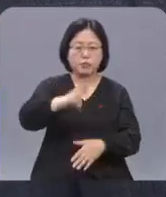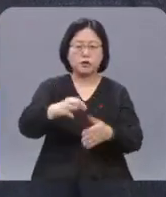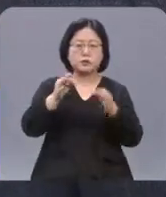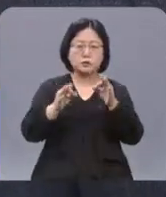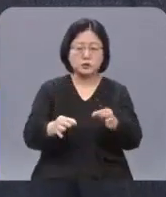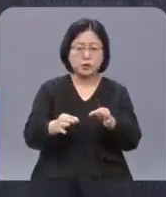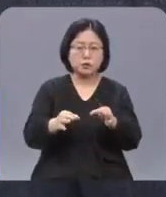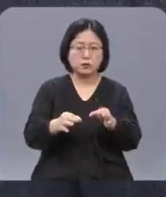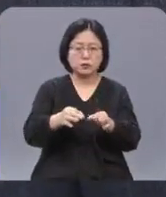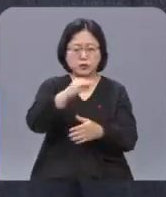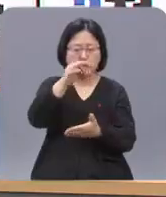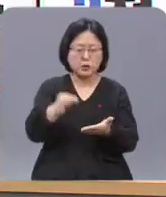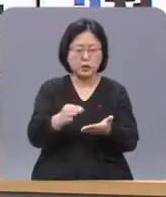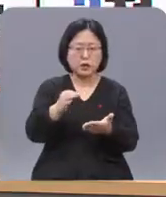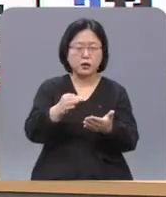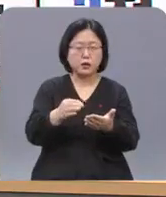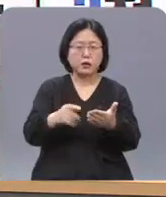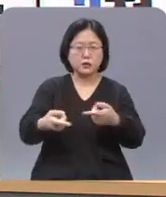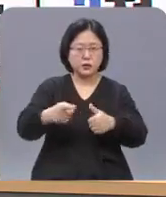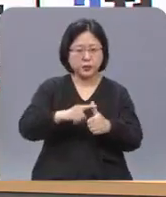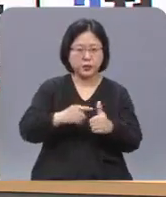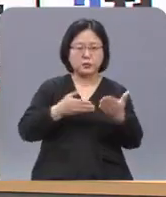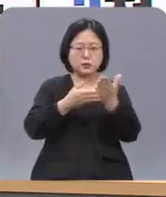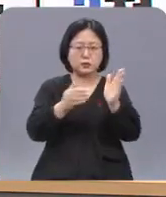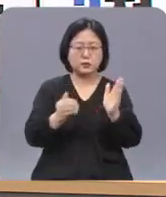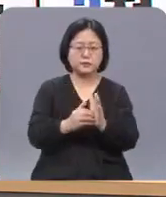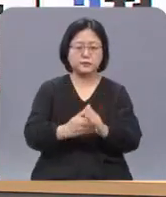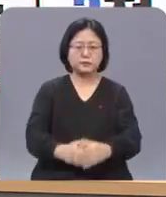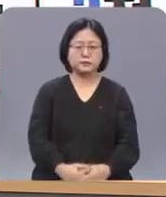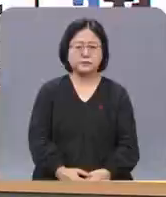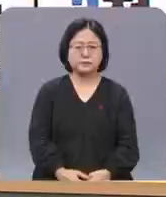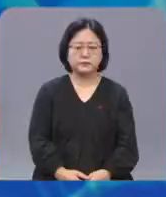광주은행도 금리인하에 동참할 것을 요구했습니다